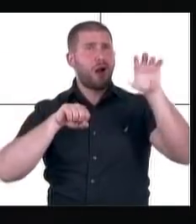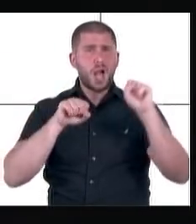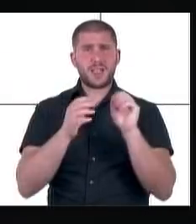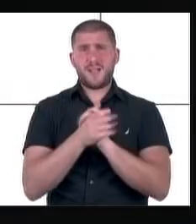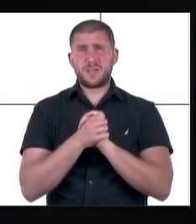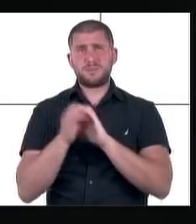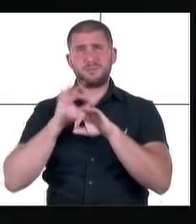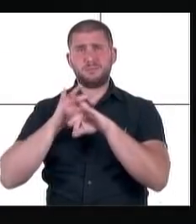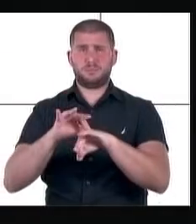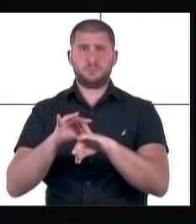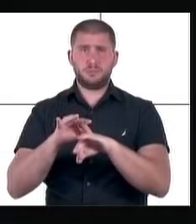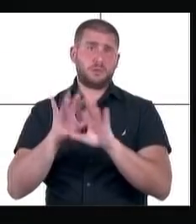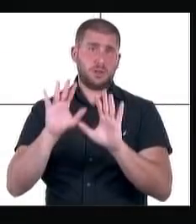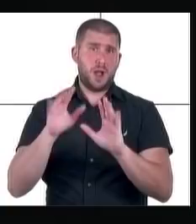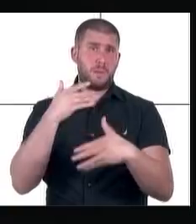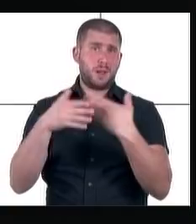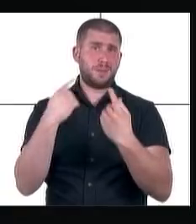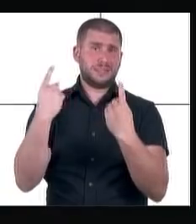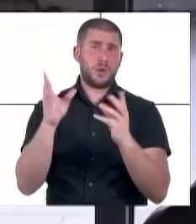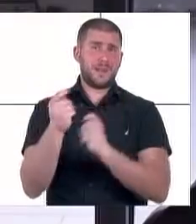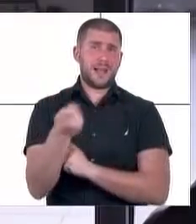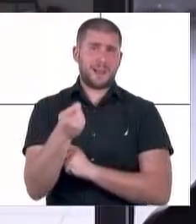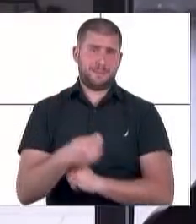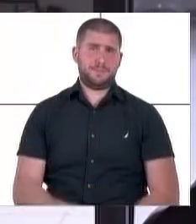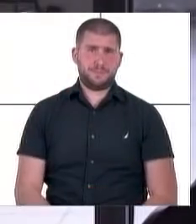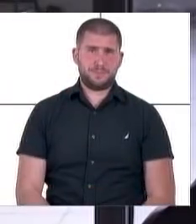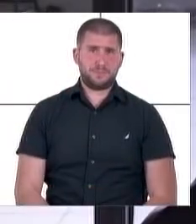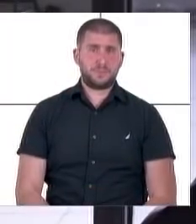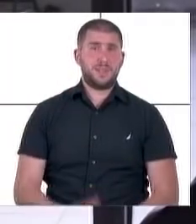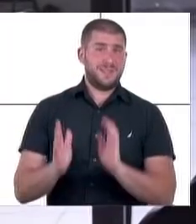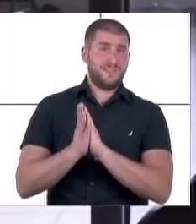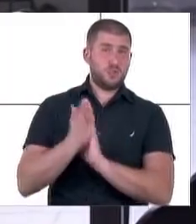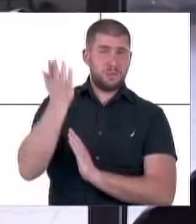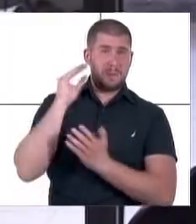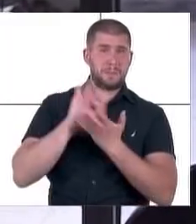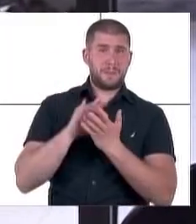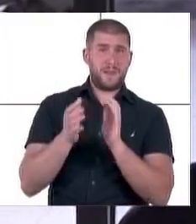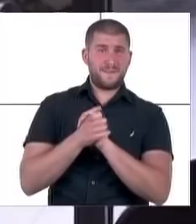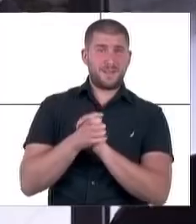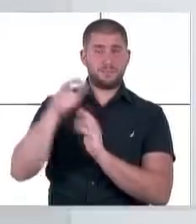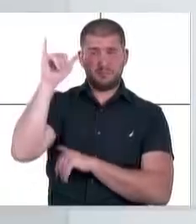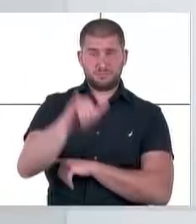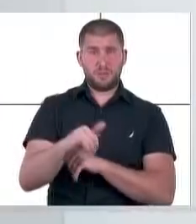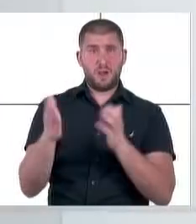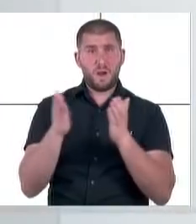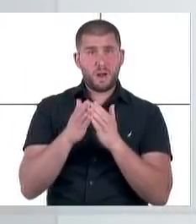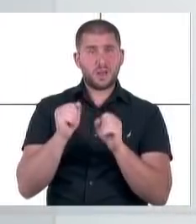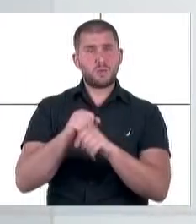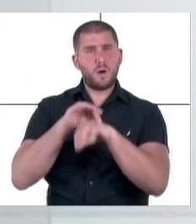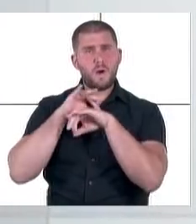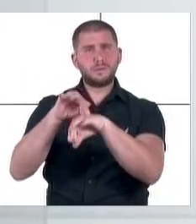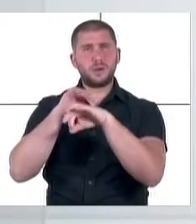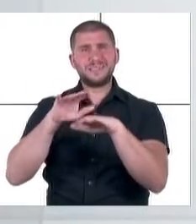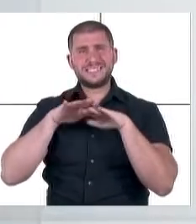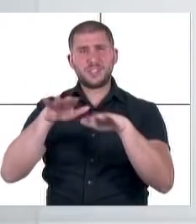שלו. ככה הוא מקדם את עצמו באמצעות הקבעים. בקשנו בזמן שחברים שנוחתים באילת. לעשות למסעות מהשדה